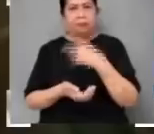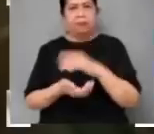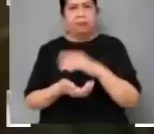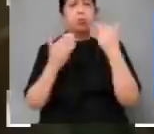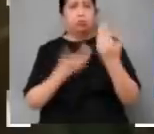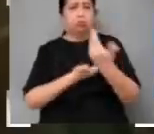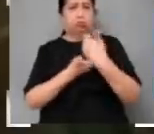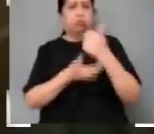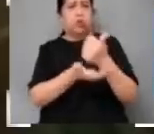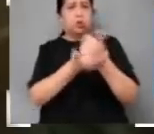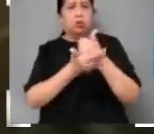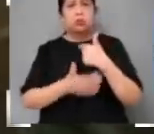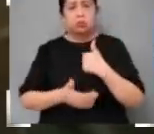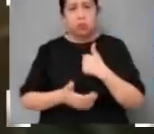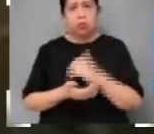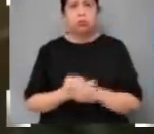akin